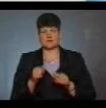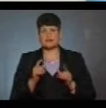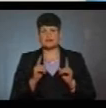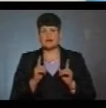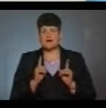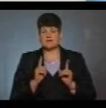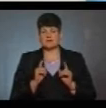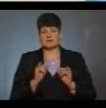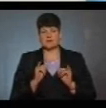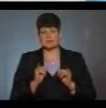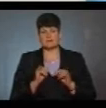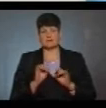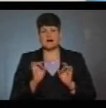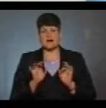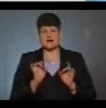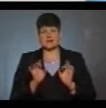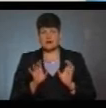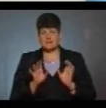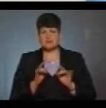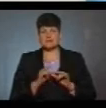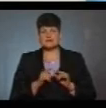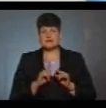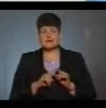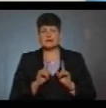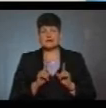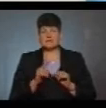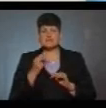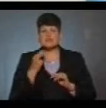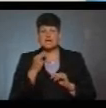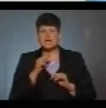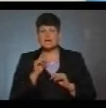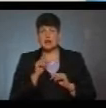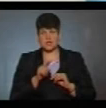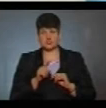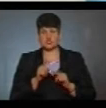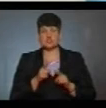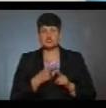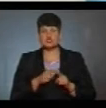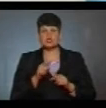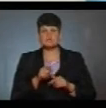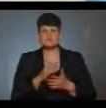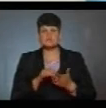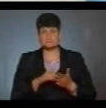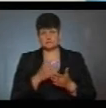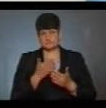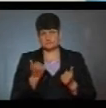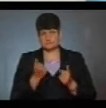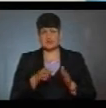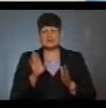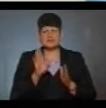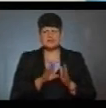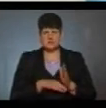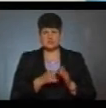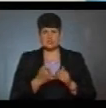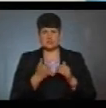навіть негативна реклама – це навіть краще, ніж відсутність. Тобто найгірше для